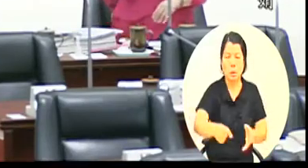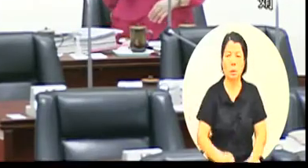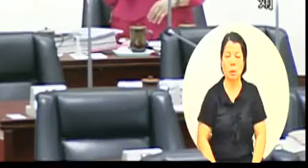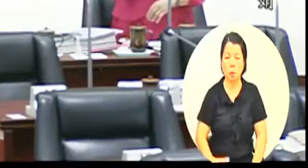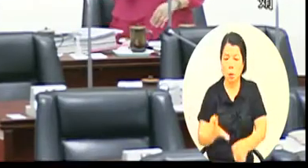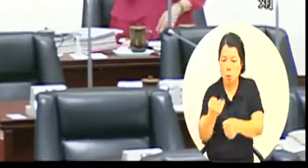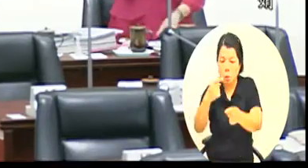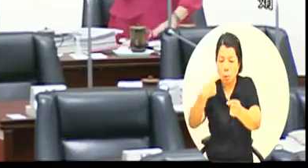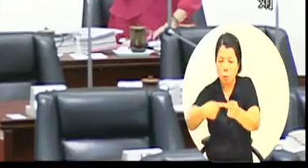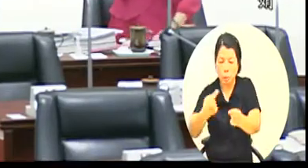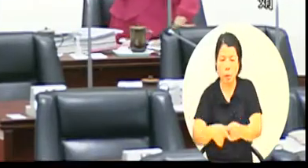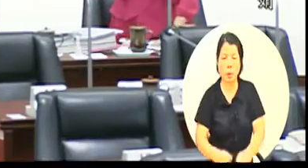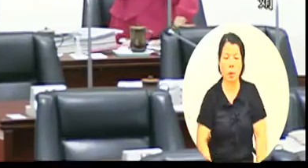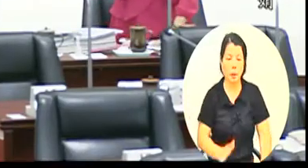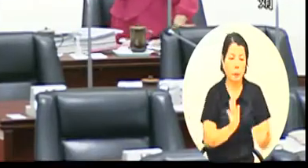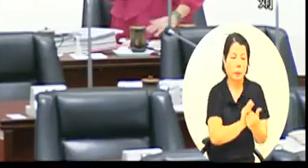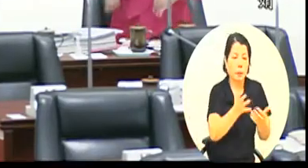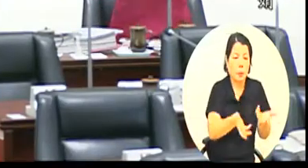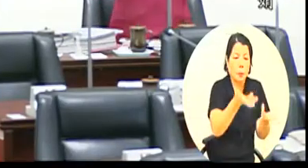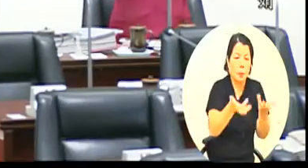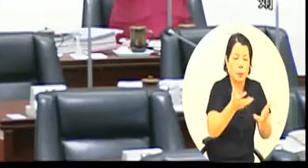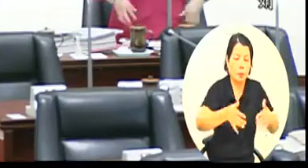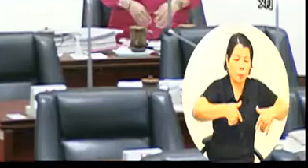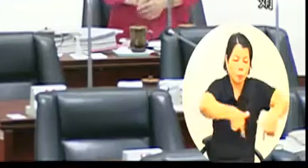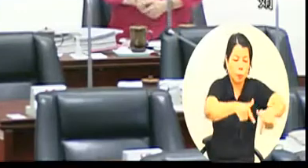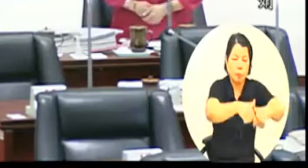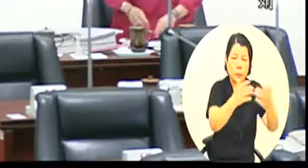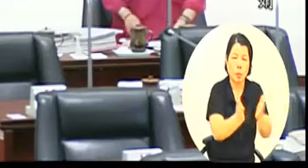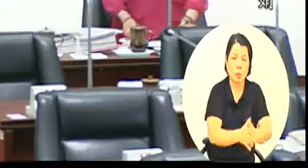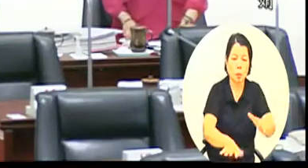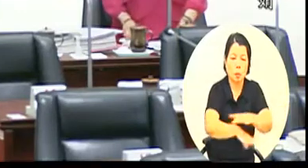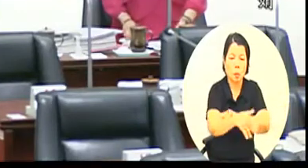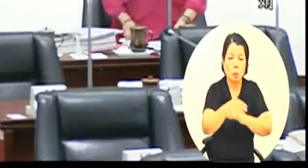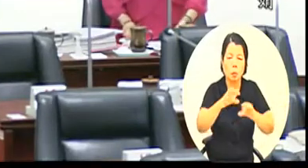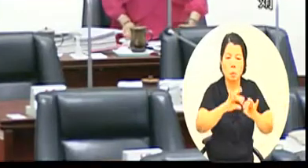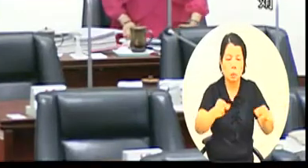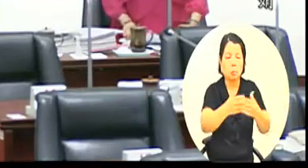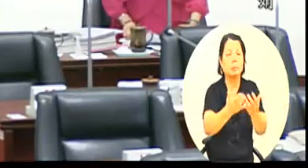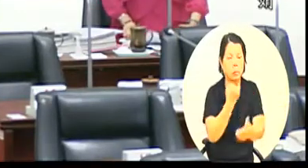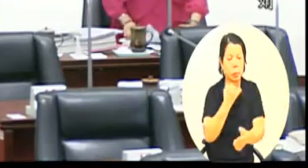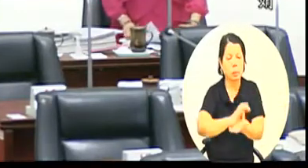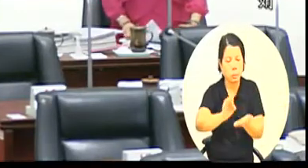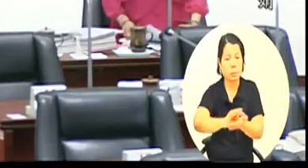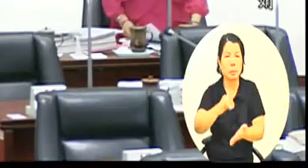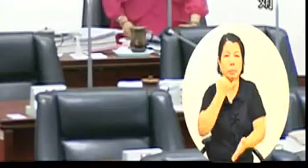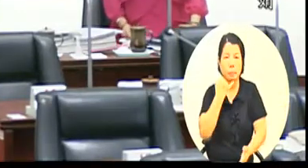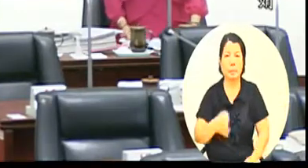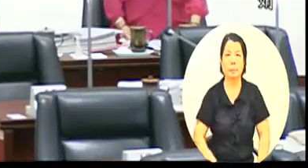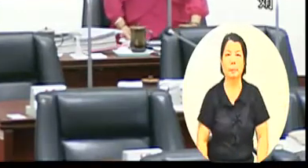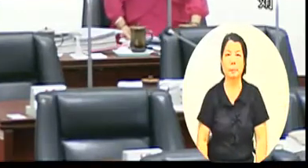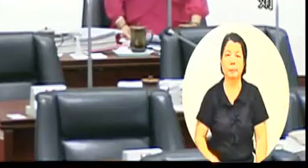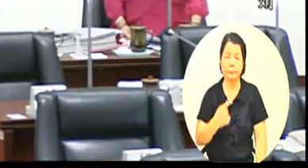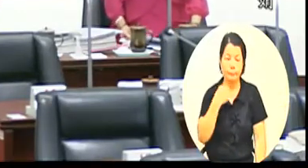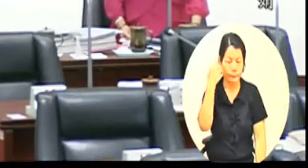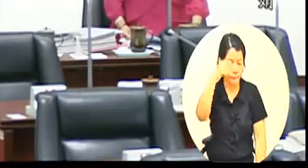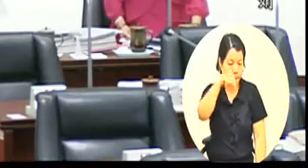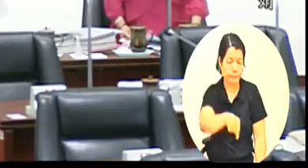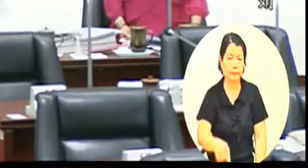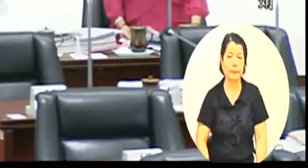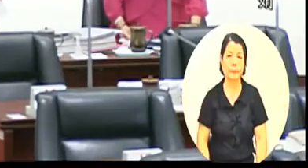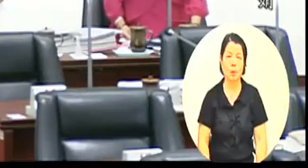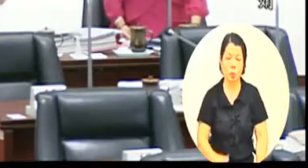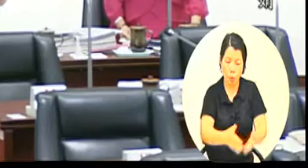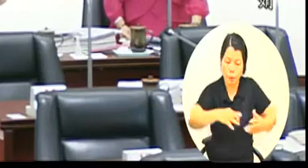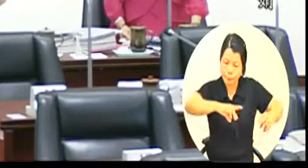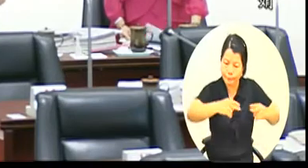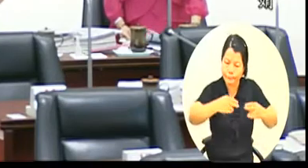们的防火巷流出了1.5米之后，其实他们的空间是可以充分来利用的。那我觉得我们在这个部分的弹性啊，